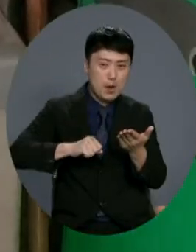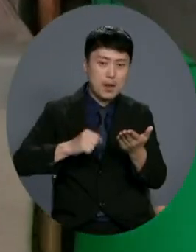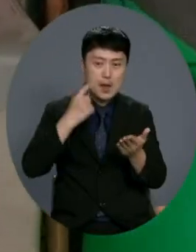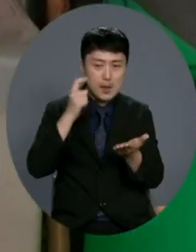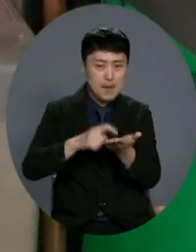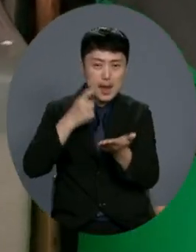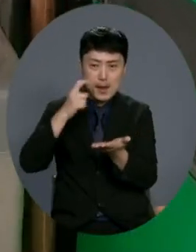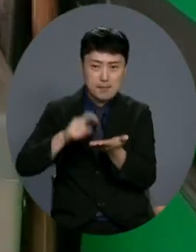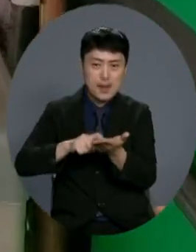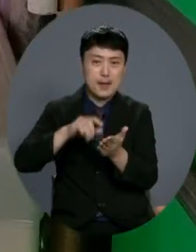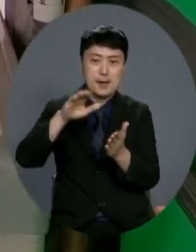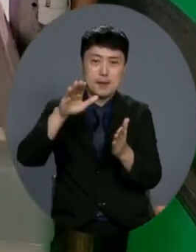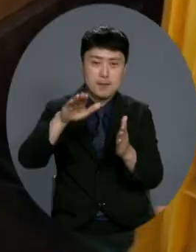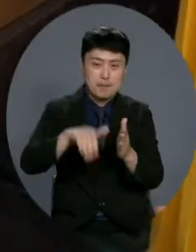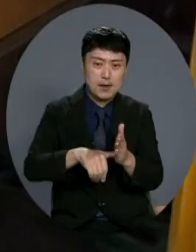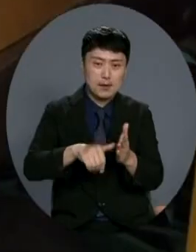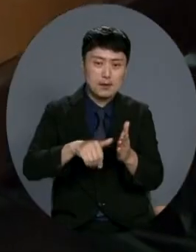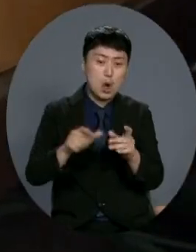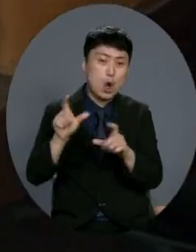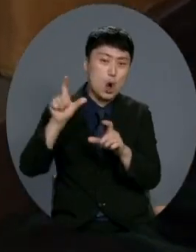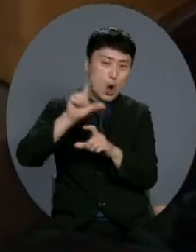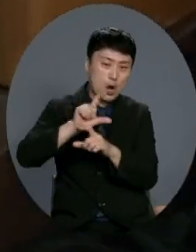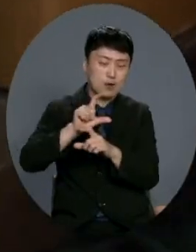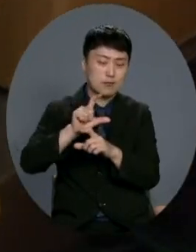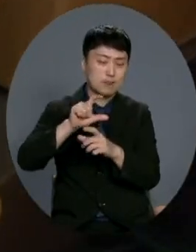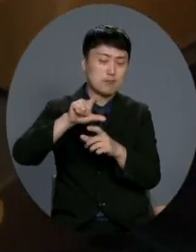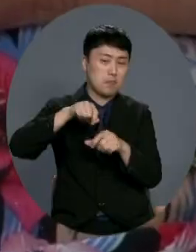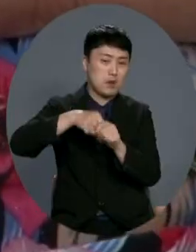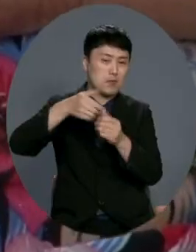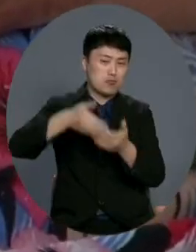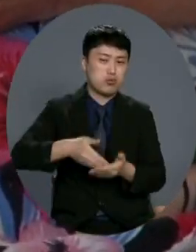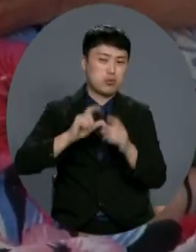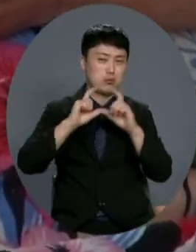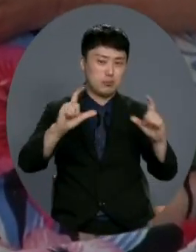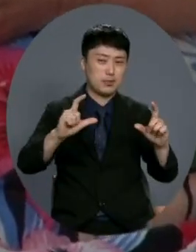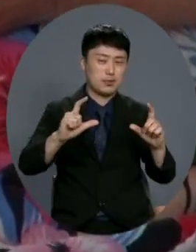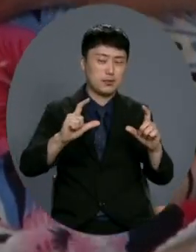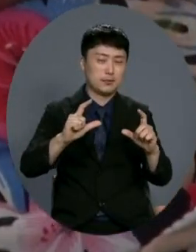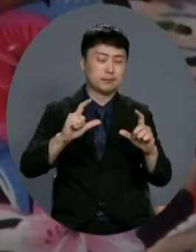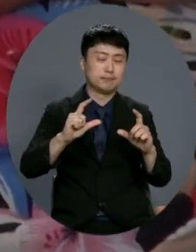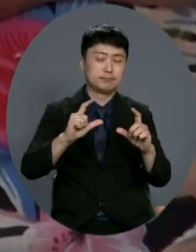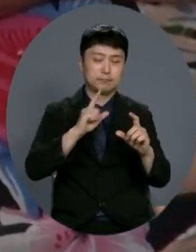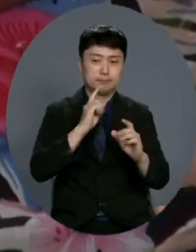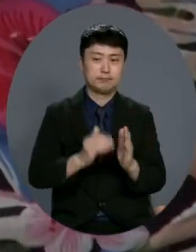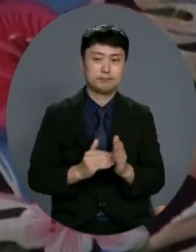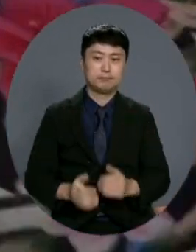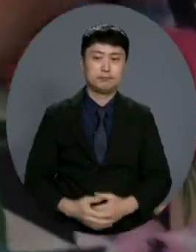적발될 경우 횟수에 따라 가중처벌하겠다는 방침입니다. MBC 뉴스 변예주입니다.